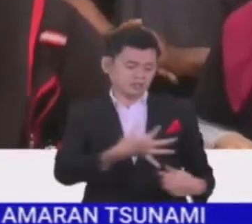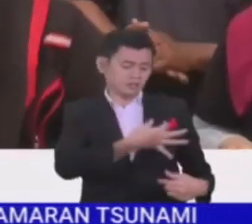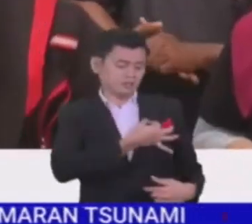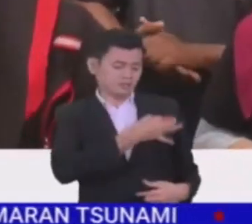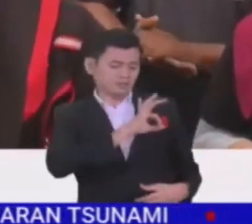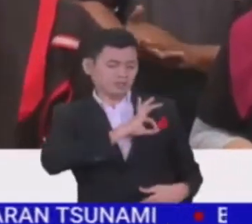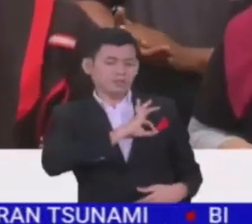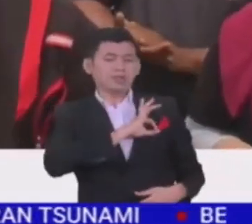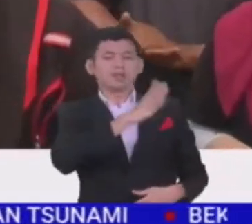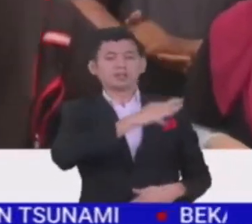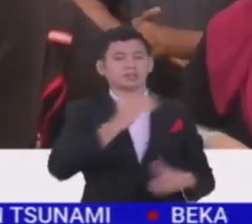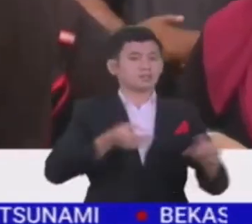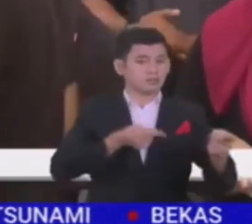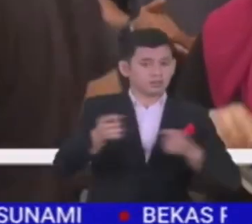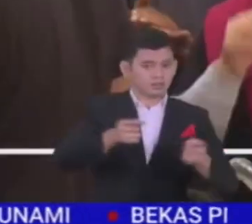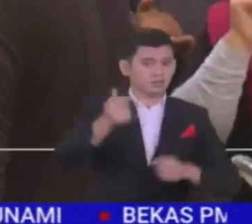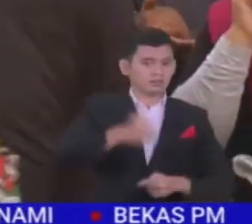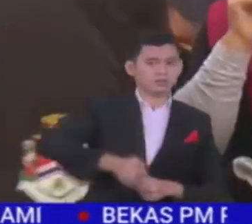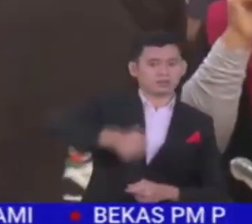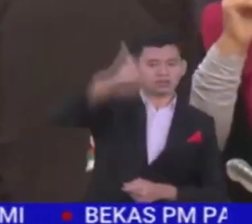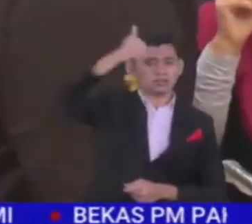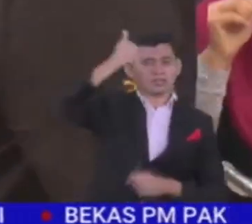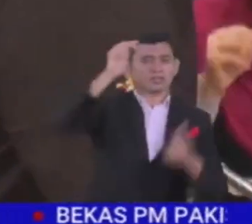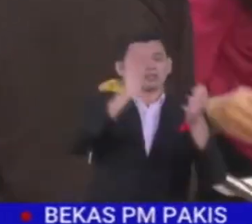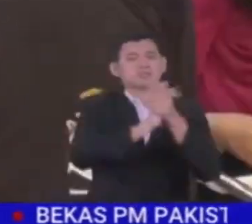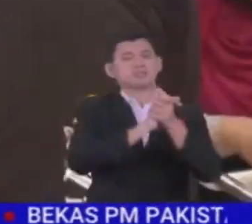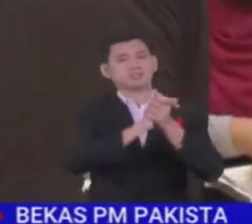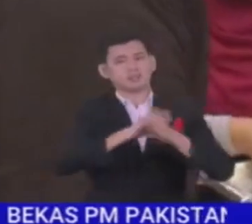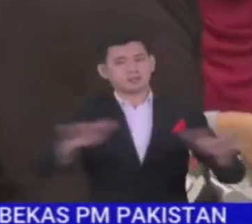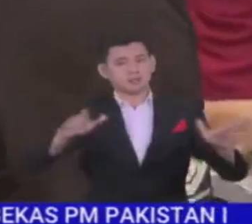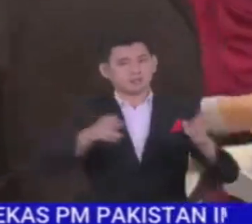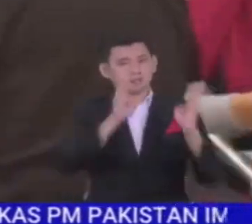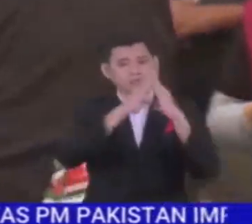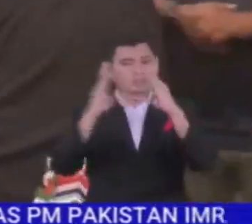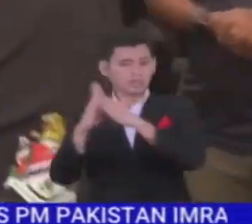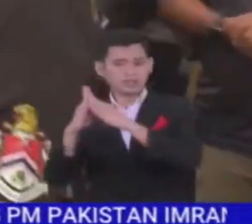Jabatan Pembangunan Komuniti dan Kesejahteraan Bandar DBKL, Ismadi Sakiri.